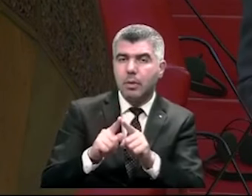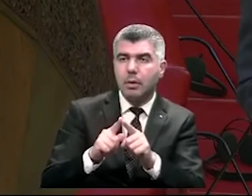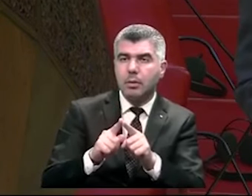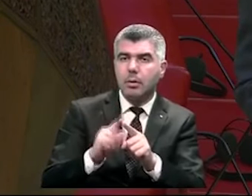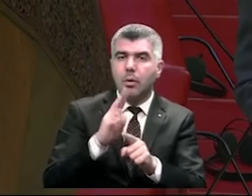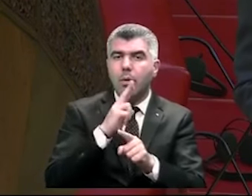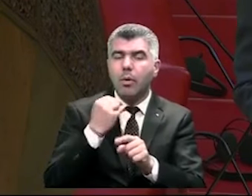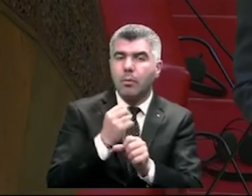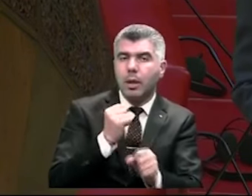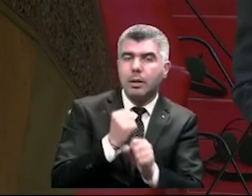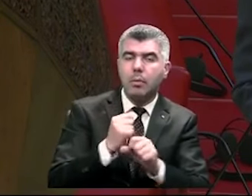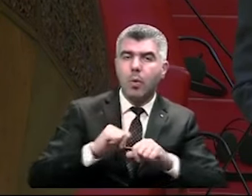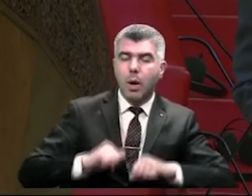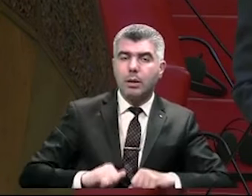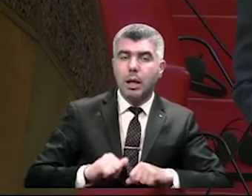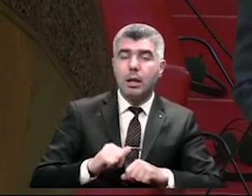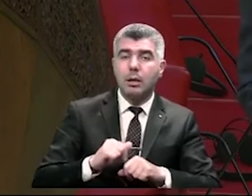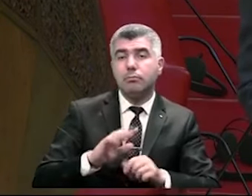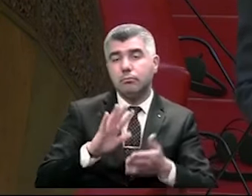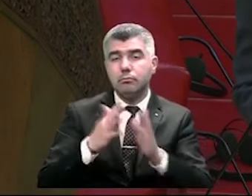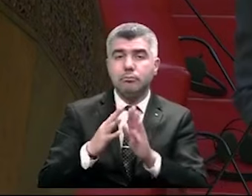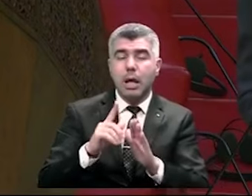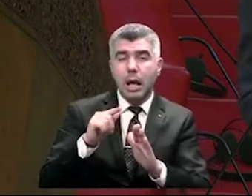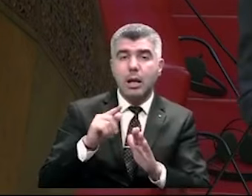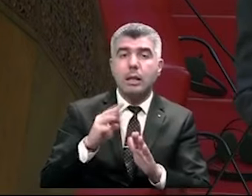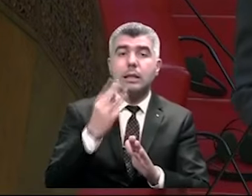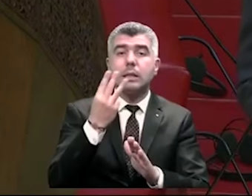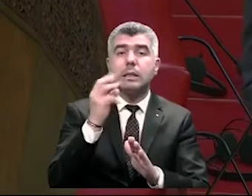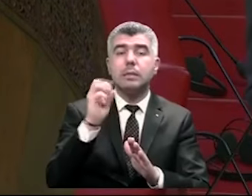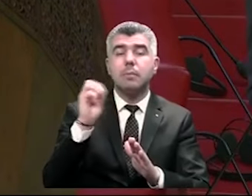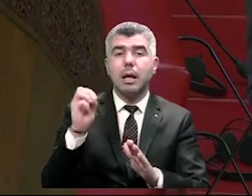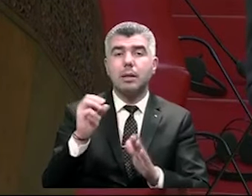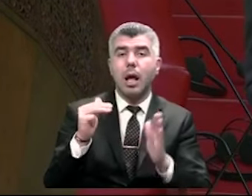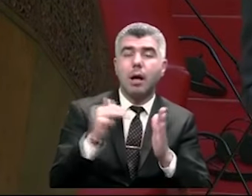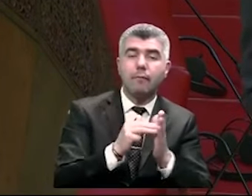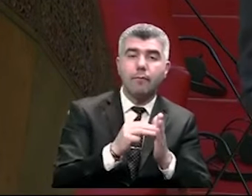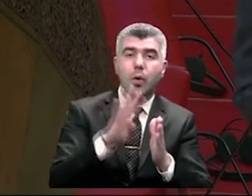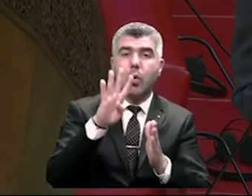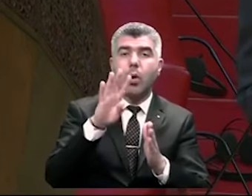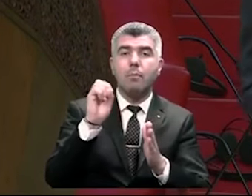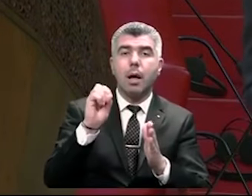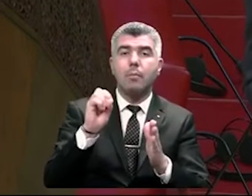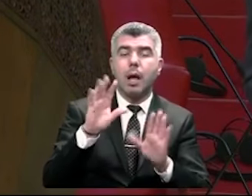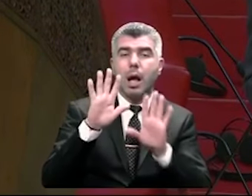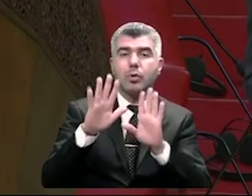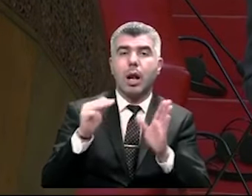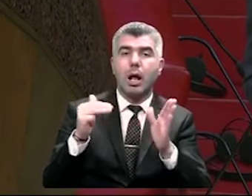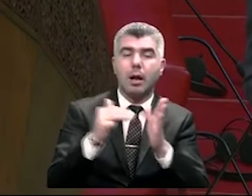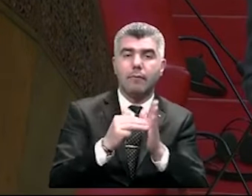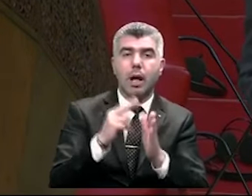وخنا نكون عندنا 300 ال باش نوصل ل 400 و10 من هنا